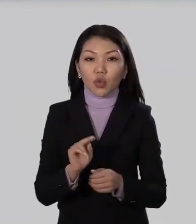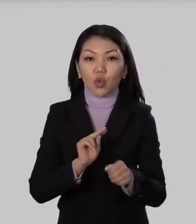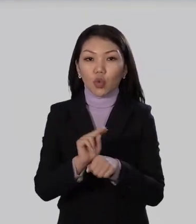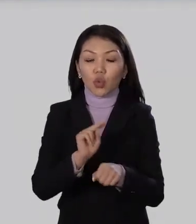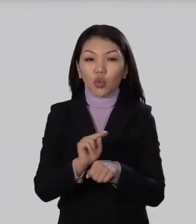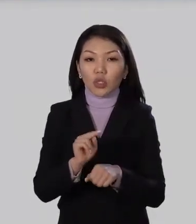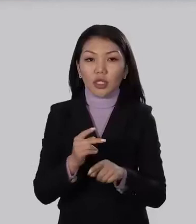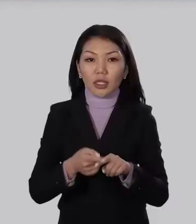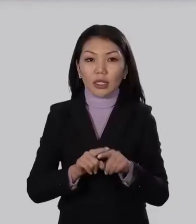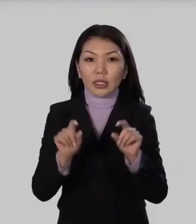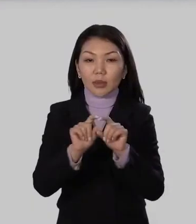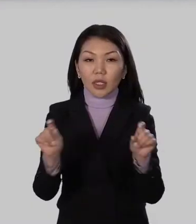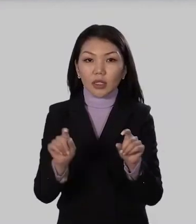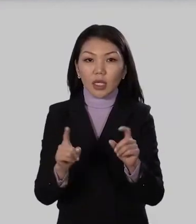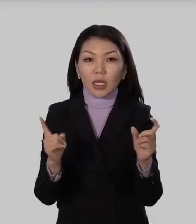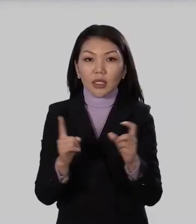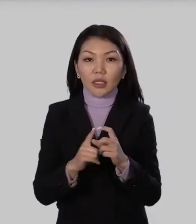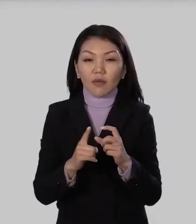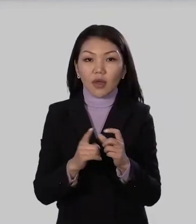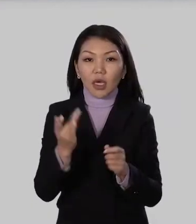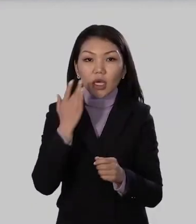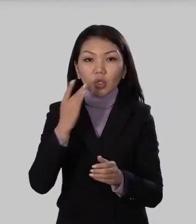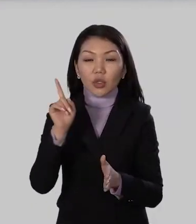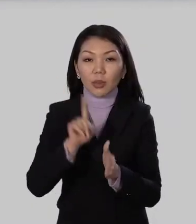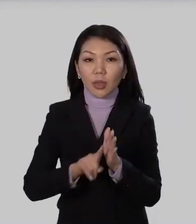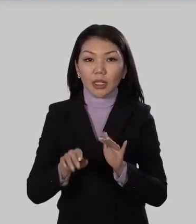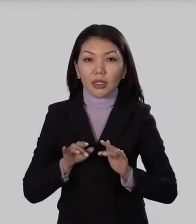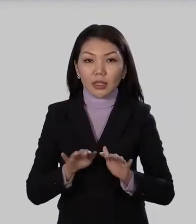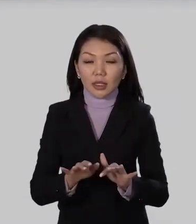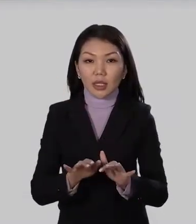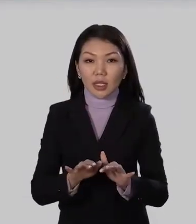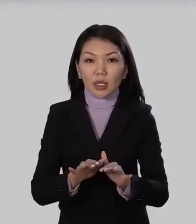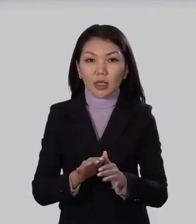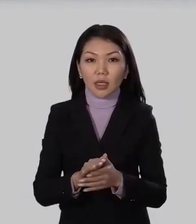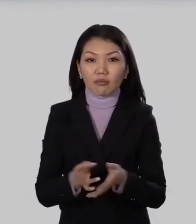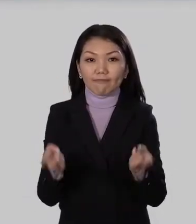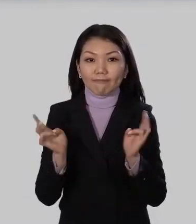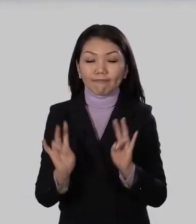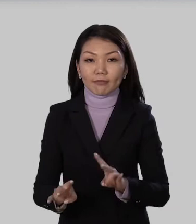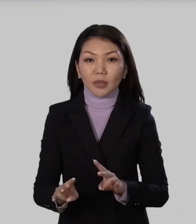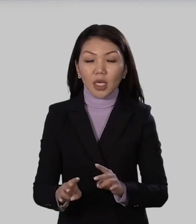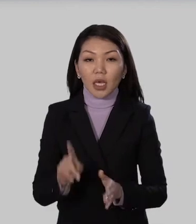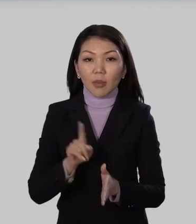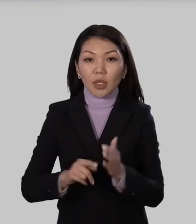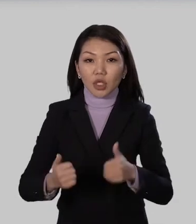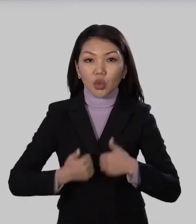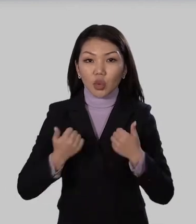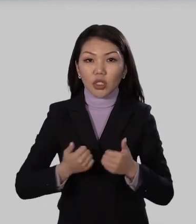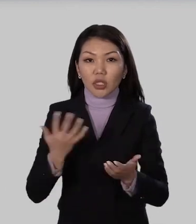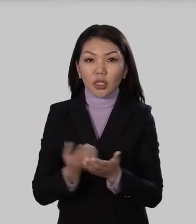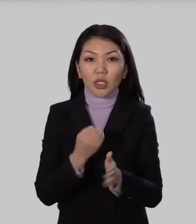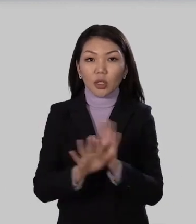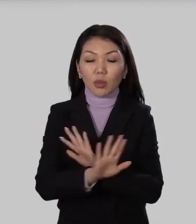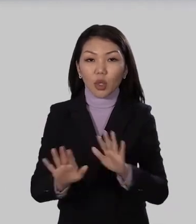Слова, не подкрепленные делом, ничего не стоят. Не прилагая усилий, старания, не